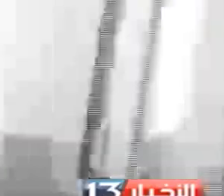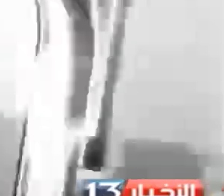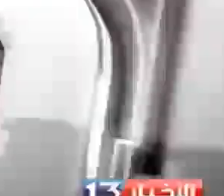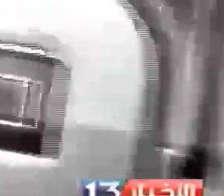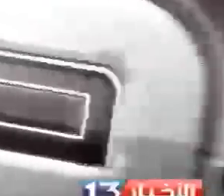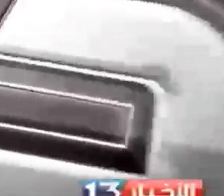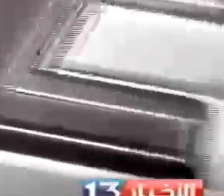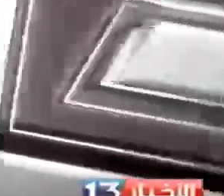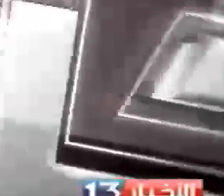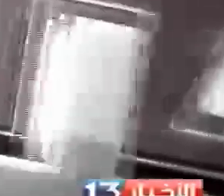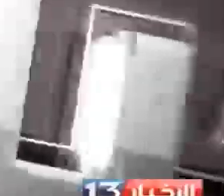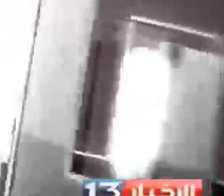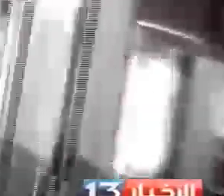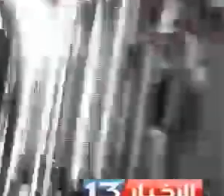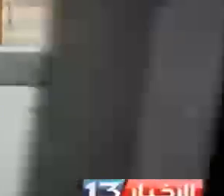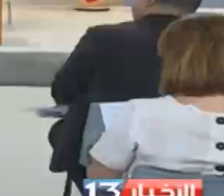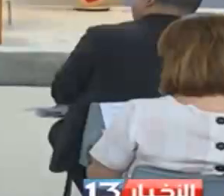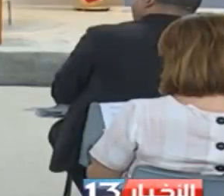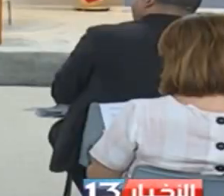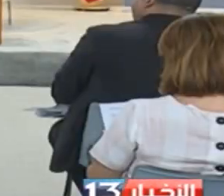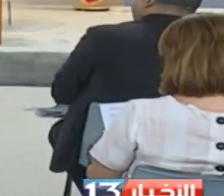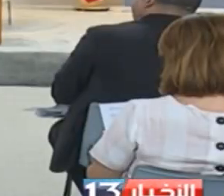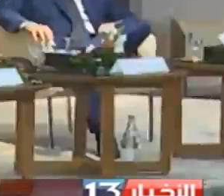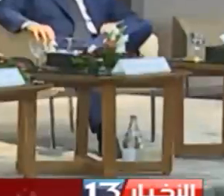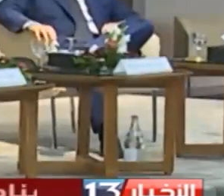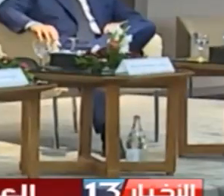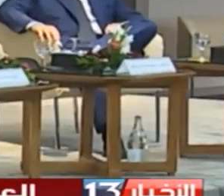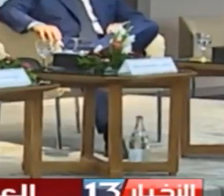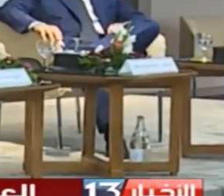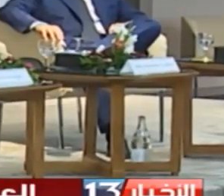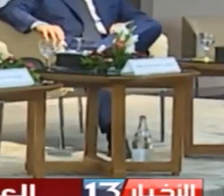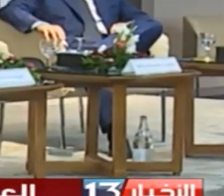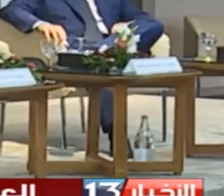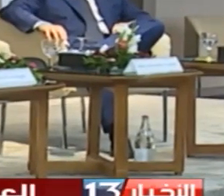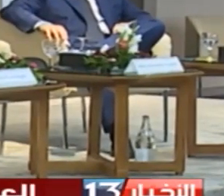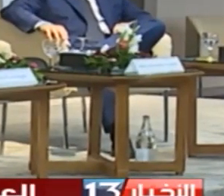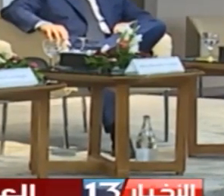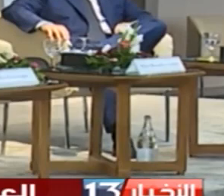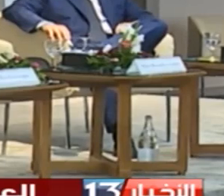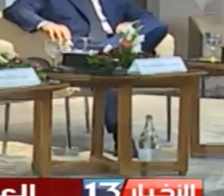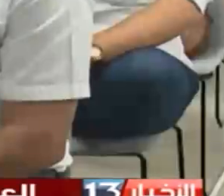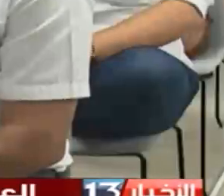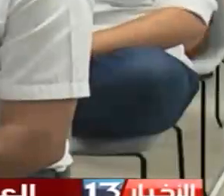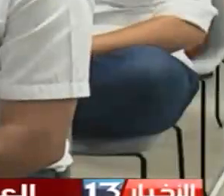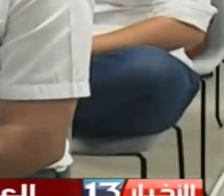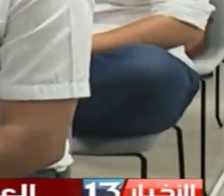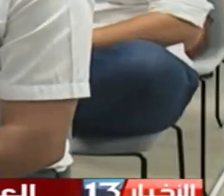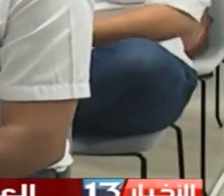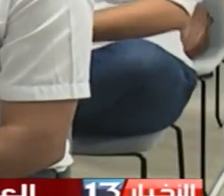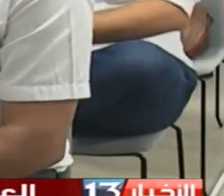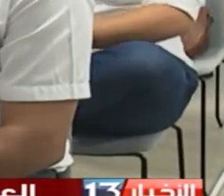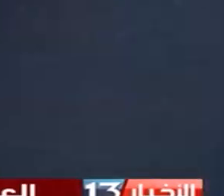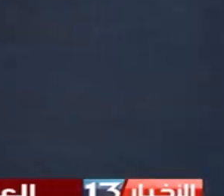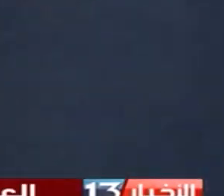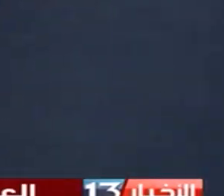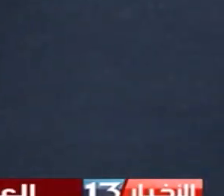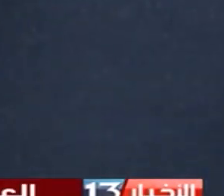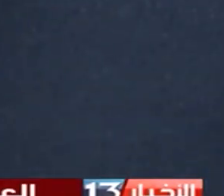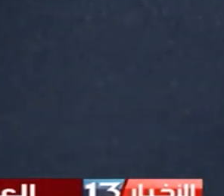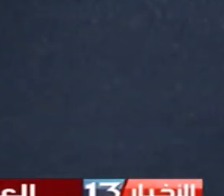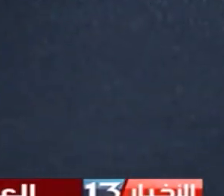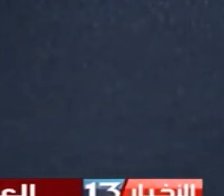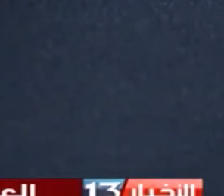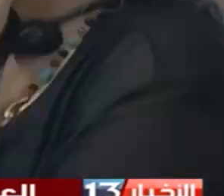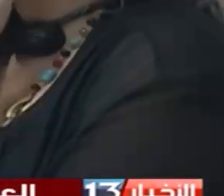القادمه في اليوم العالمي لمكافحه الاتجار بالبشر الهيئه الوطنيه تؤكد التزام تونس